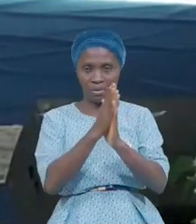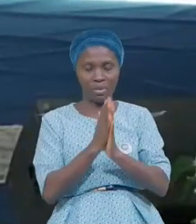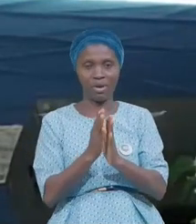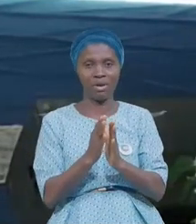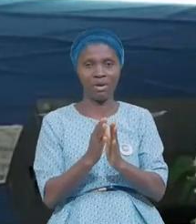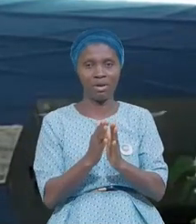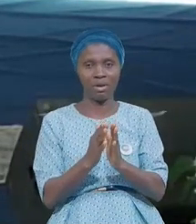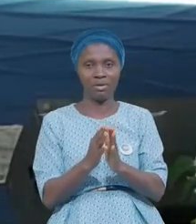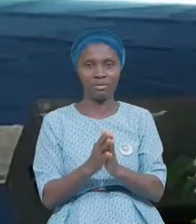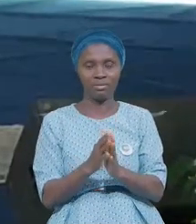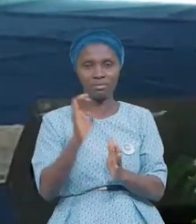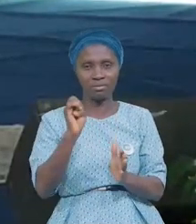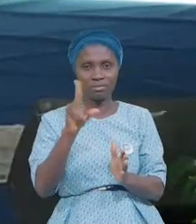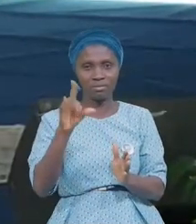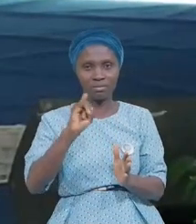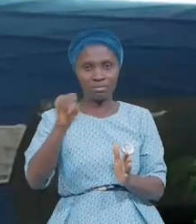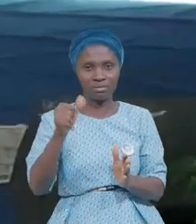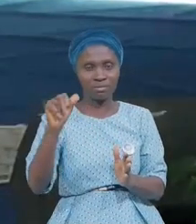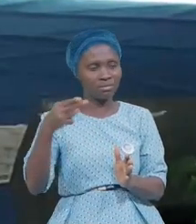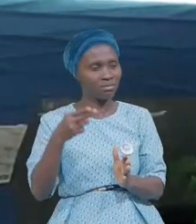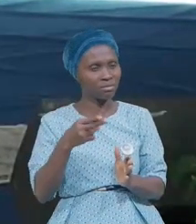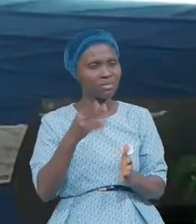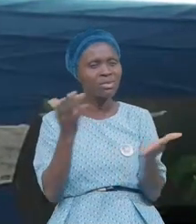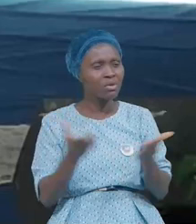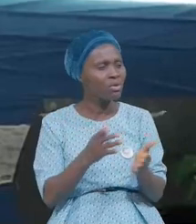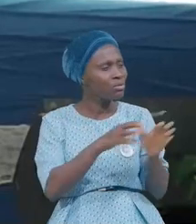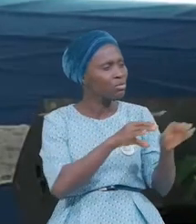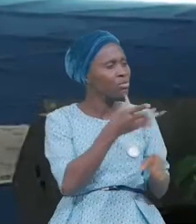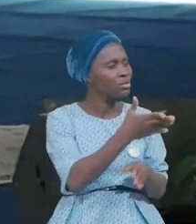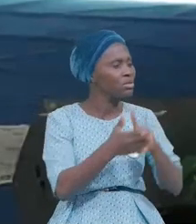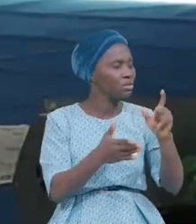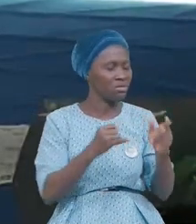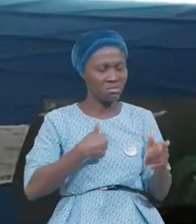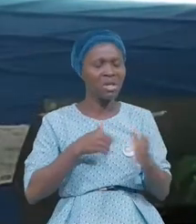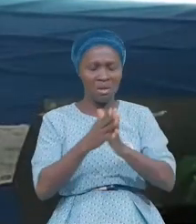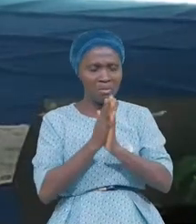là-bas? Je prie. Pourquoi pries-tu? Je prie pour la pluie.